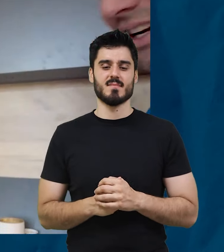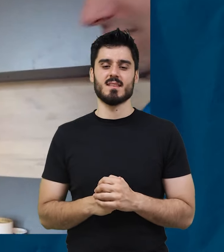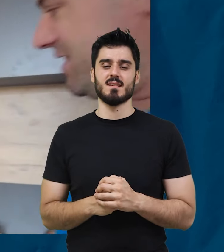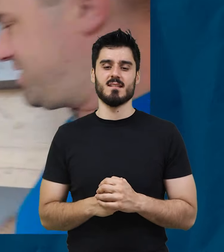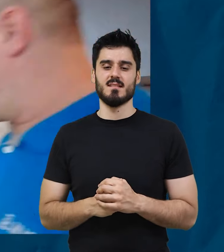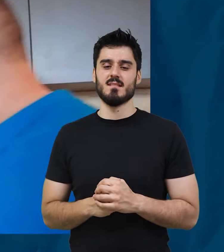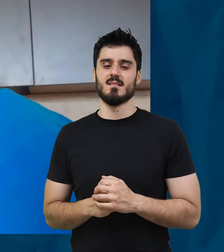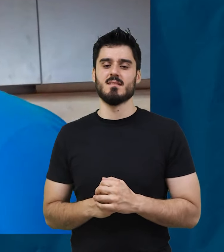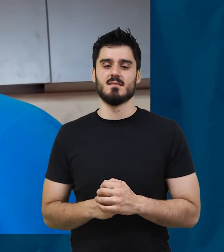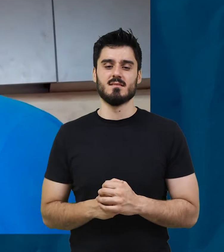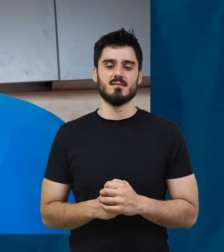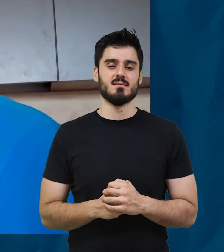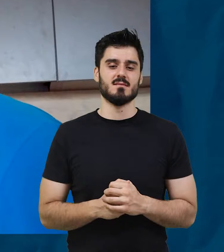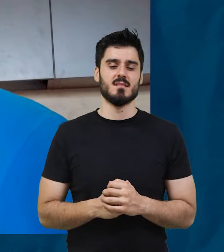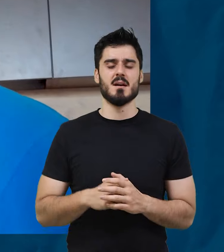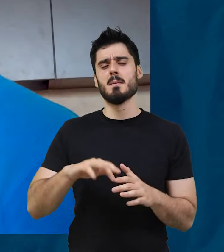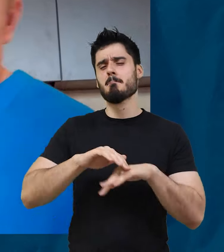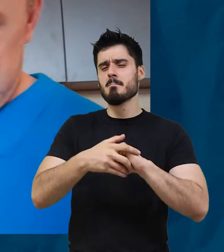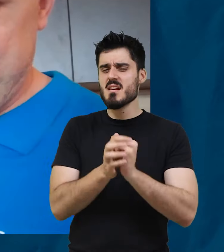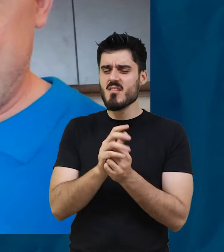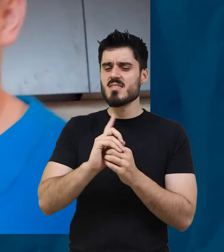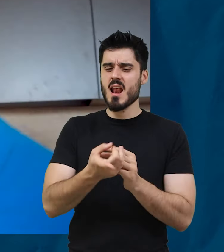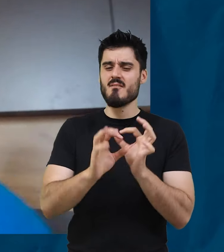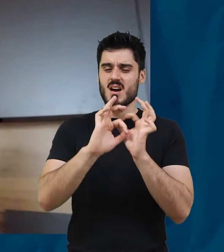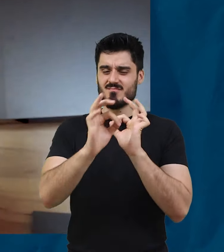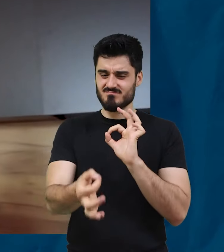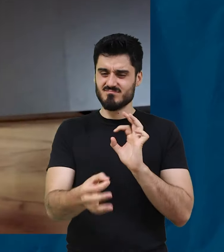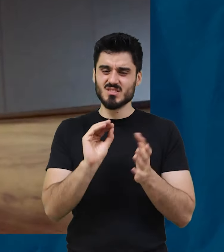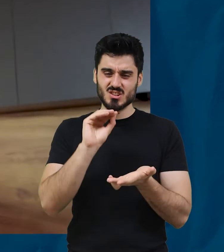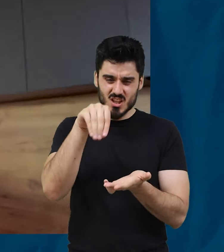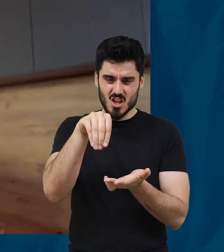Пълни трябва да зарежим ги, трябва да зарежим да сложим. Ще стане.